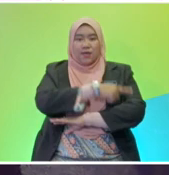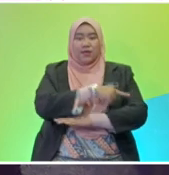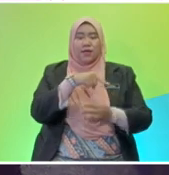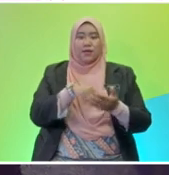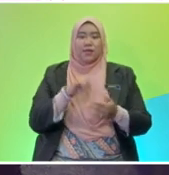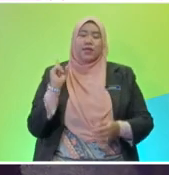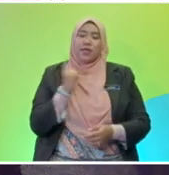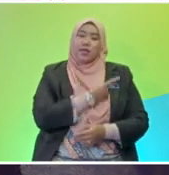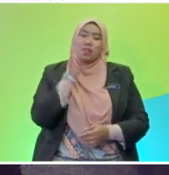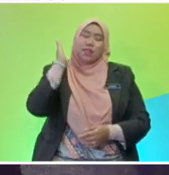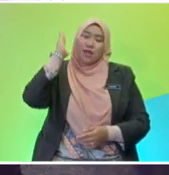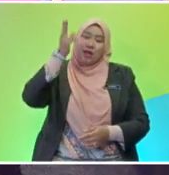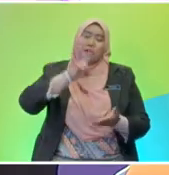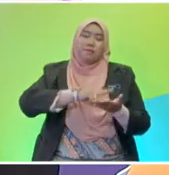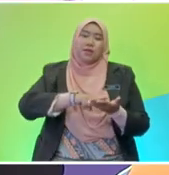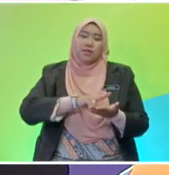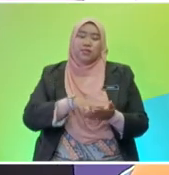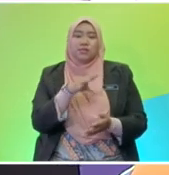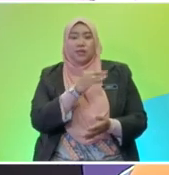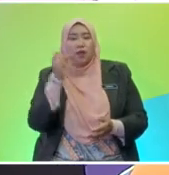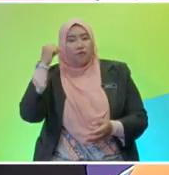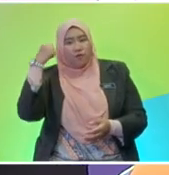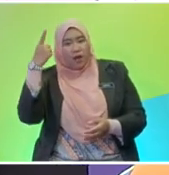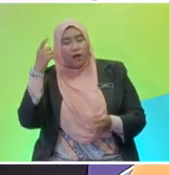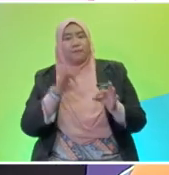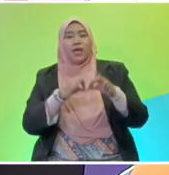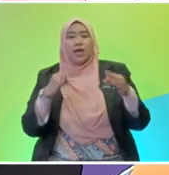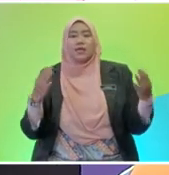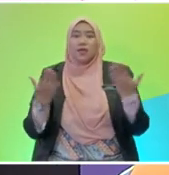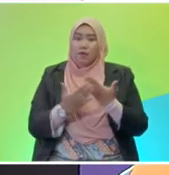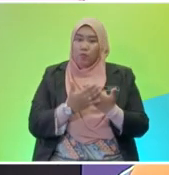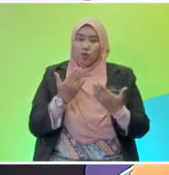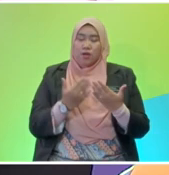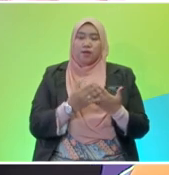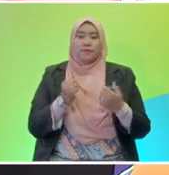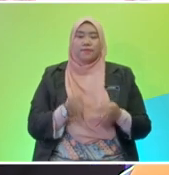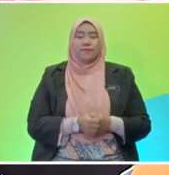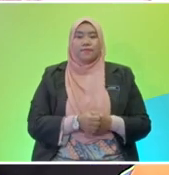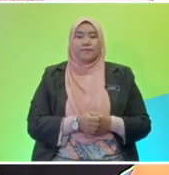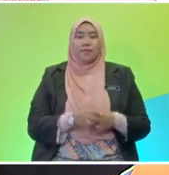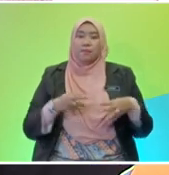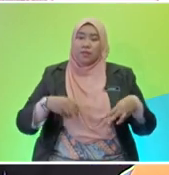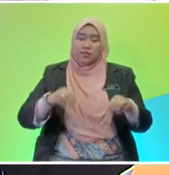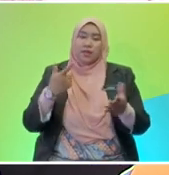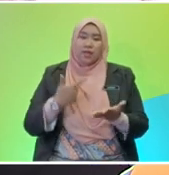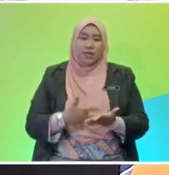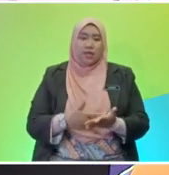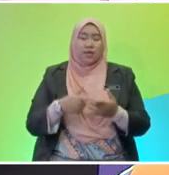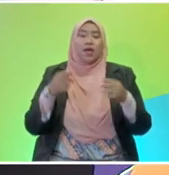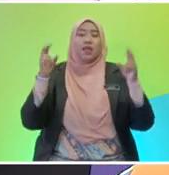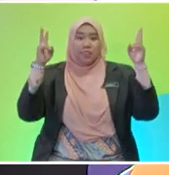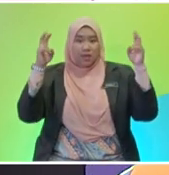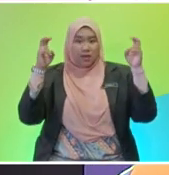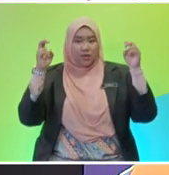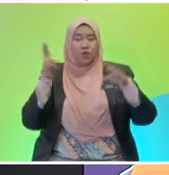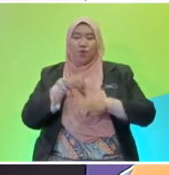dan memahami ayat mudah Ah tapi yang paling penting masih lagi dalam tajuk Hobi